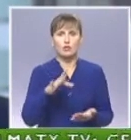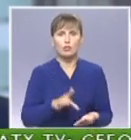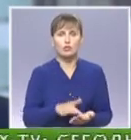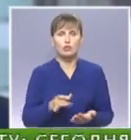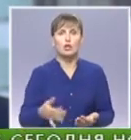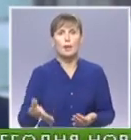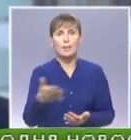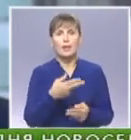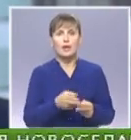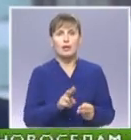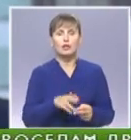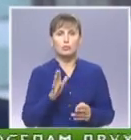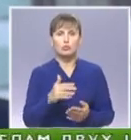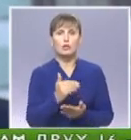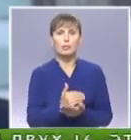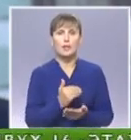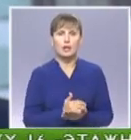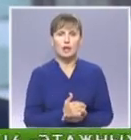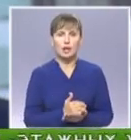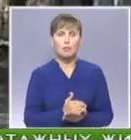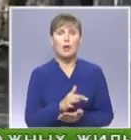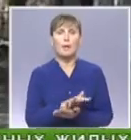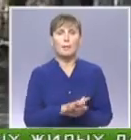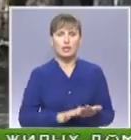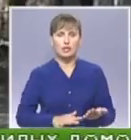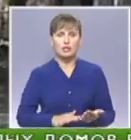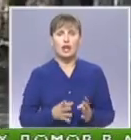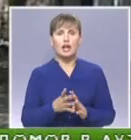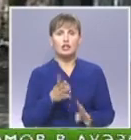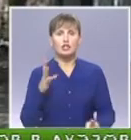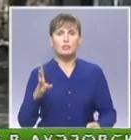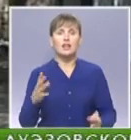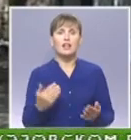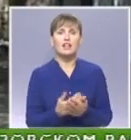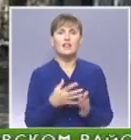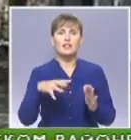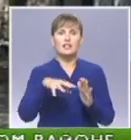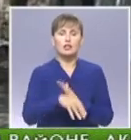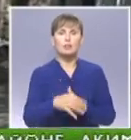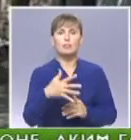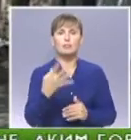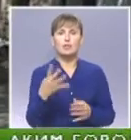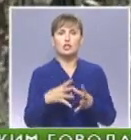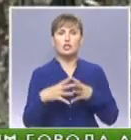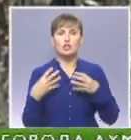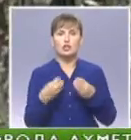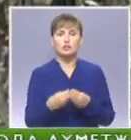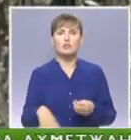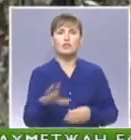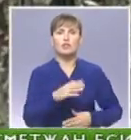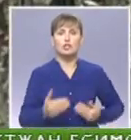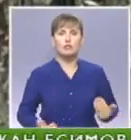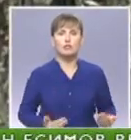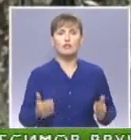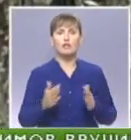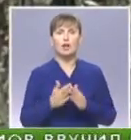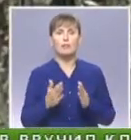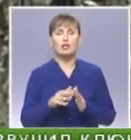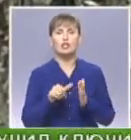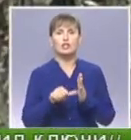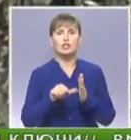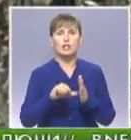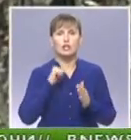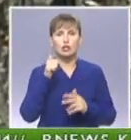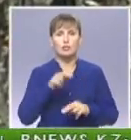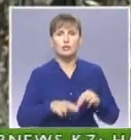мы эту будем программу продолжать. Очередными новоселами стали 54 семьи. Все они живут в домах 60-х